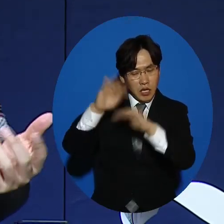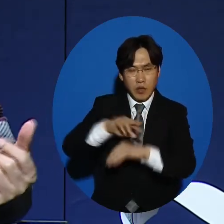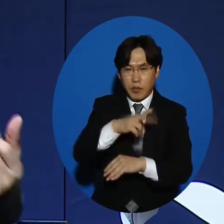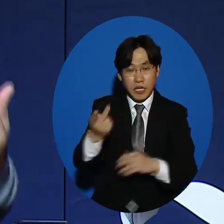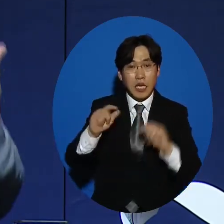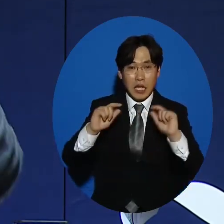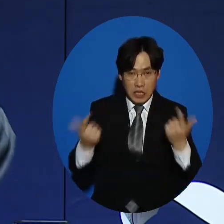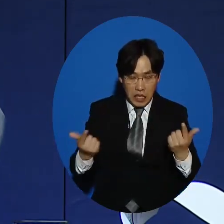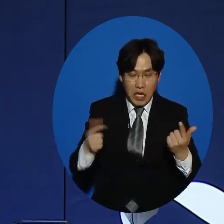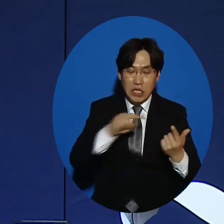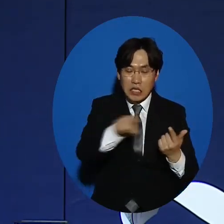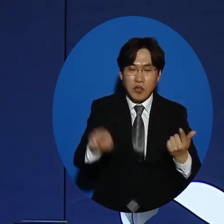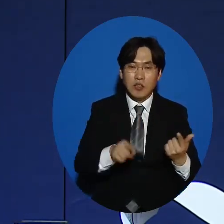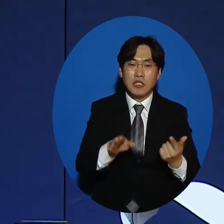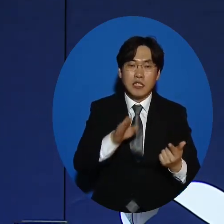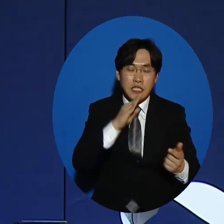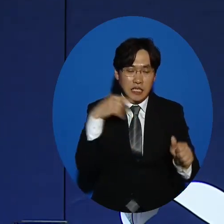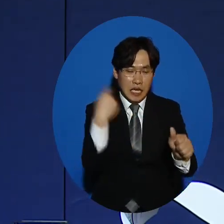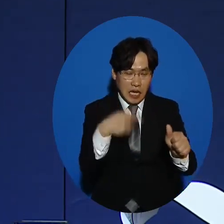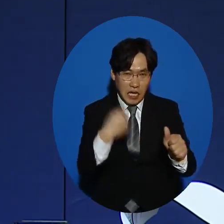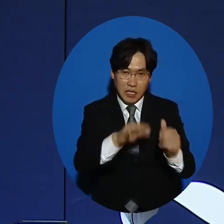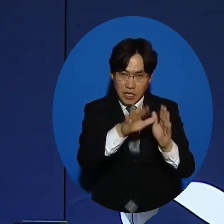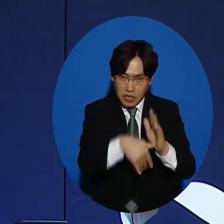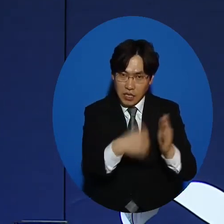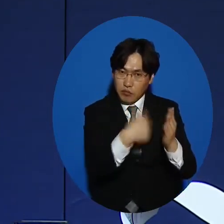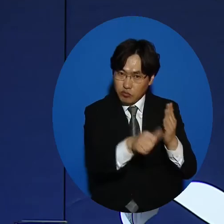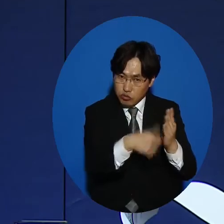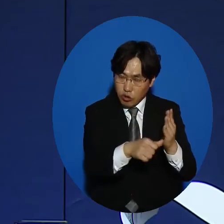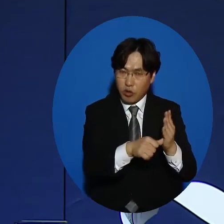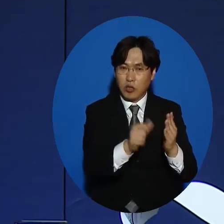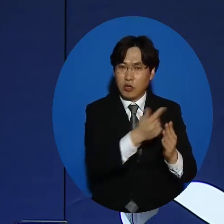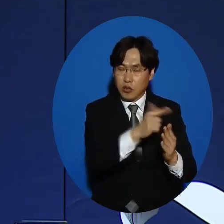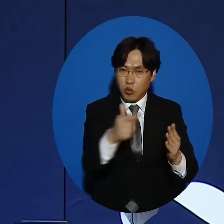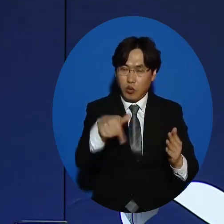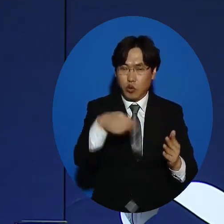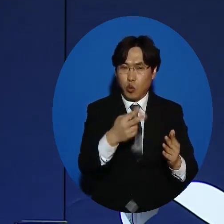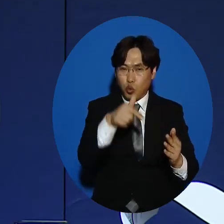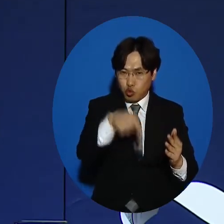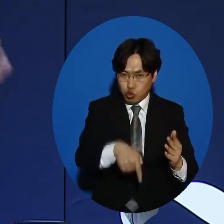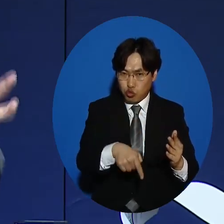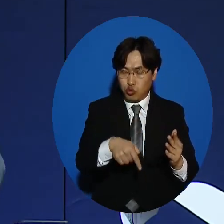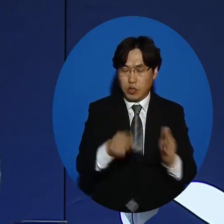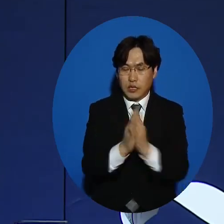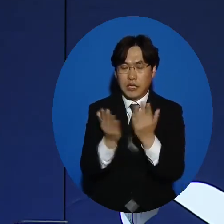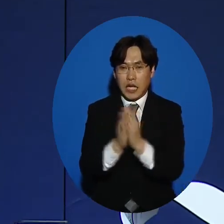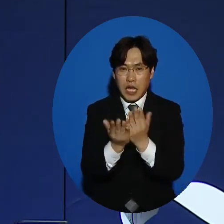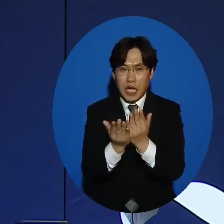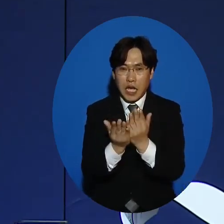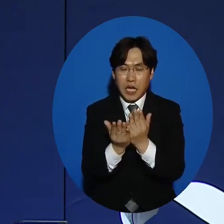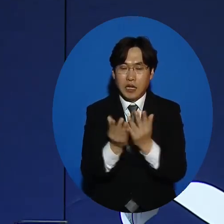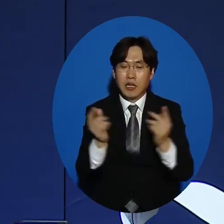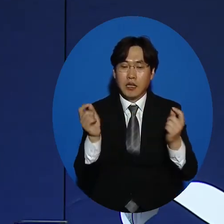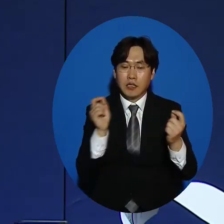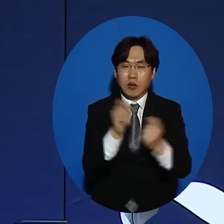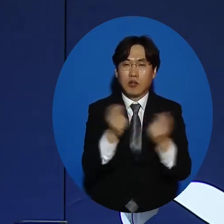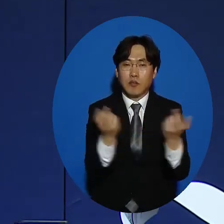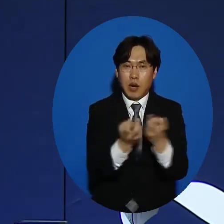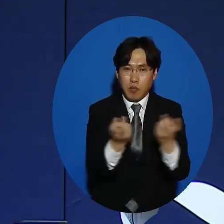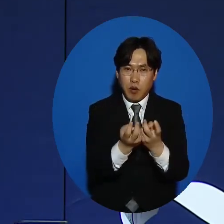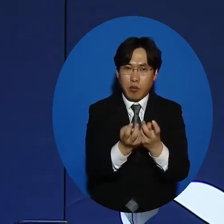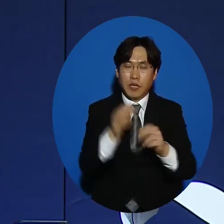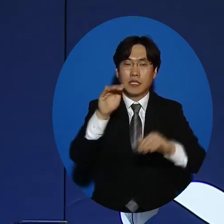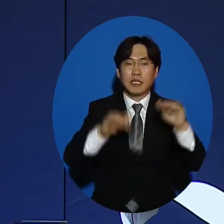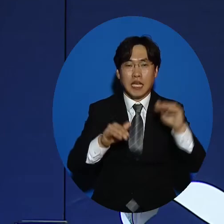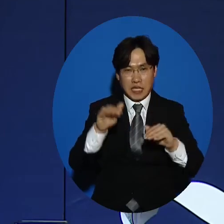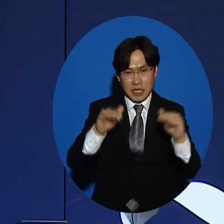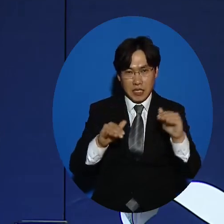아니라 그것들을 가르치는 방법과 또 교재 교구와 이런 접근 방법이 차이가 있을 거라고